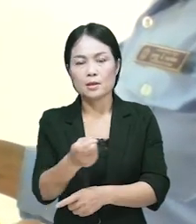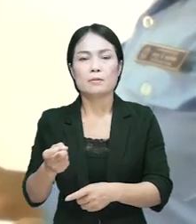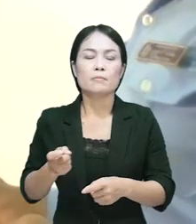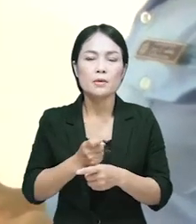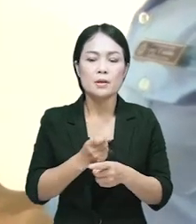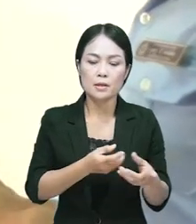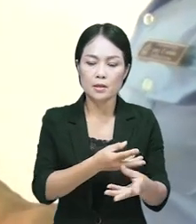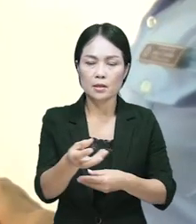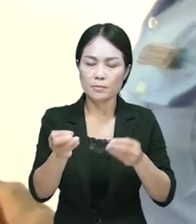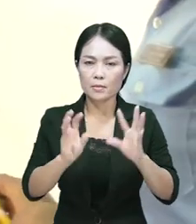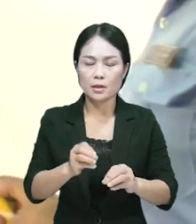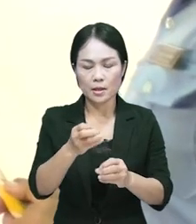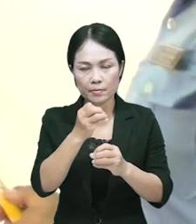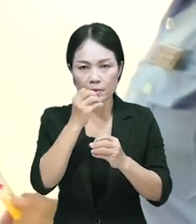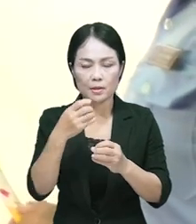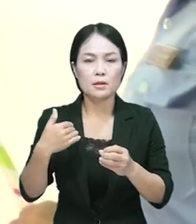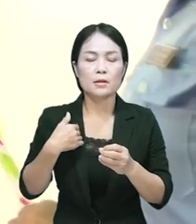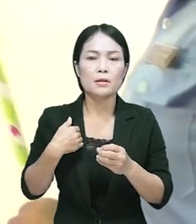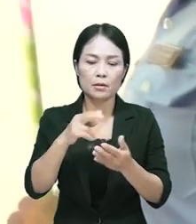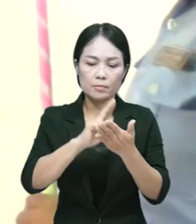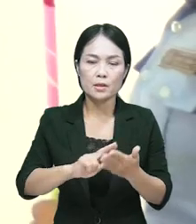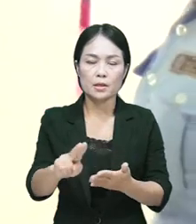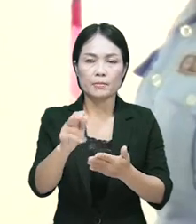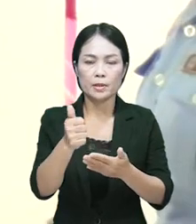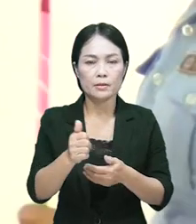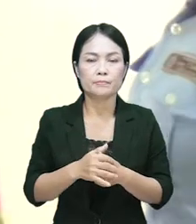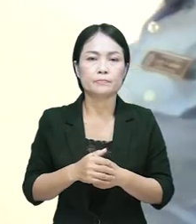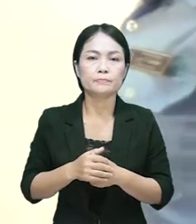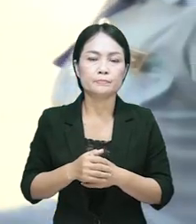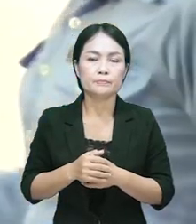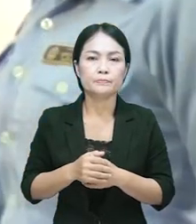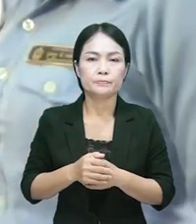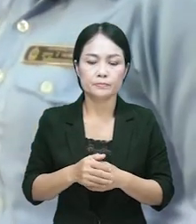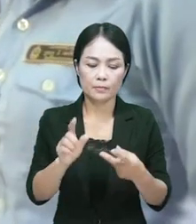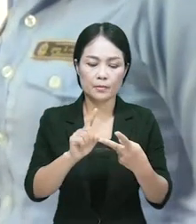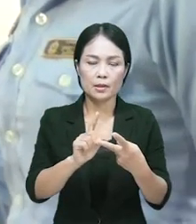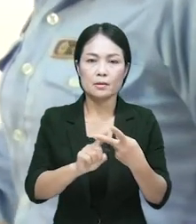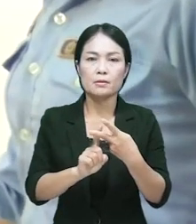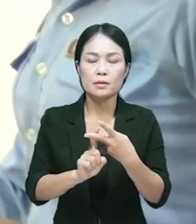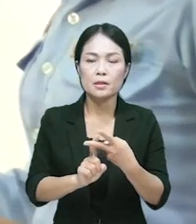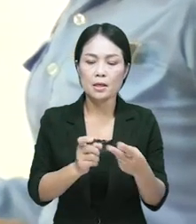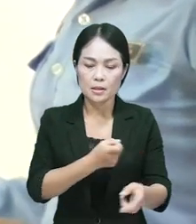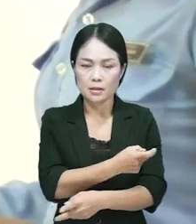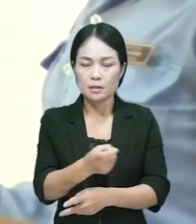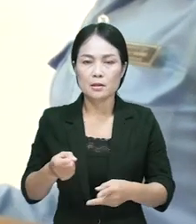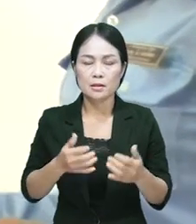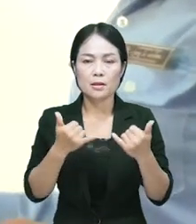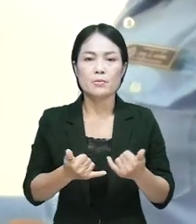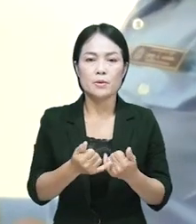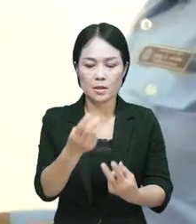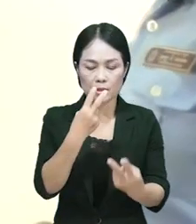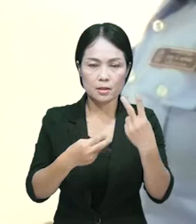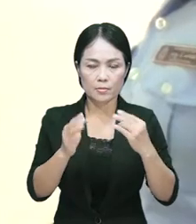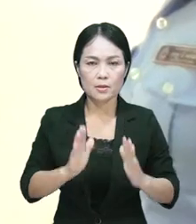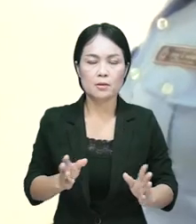ងគេព្រោះម្ហូបអាហារមានអនាម័យចាទី2ភោជនីយដ្ឋាននេះមានភ្ញៀវ